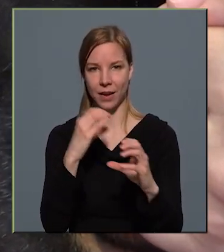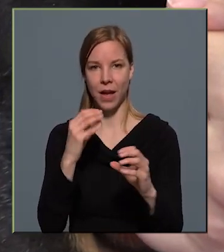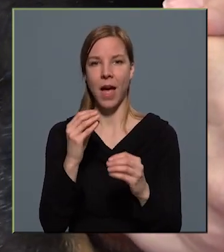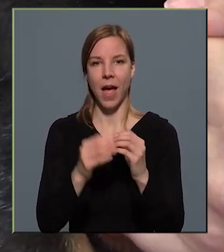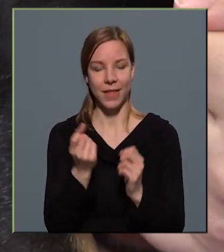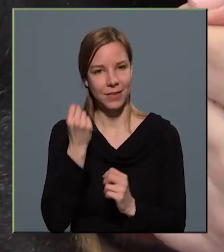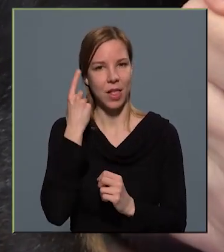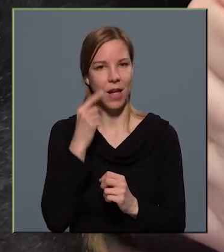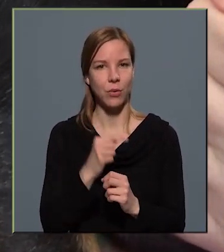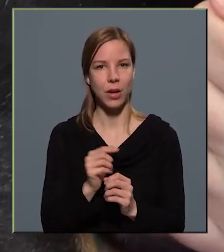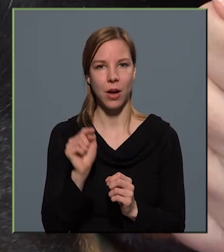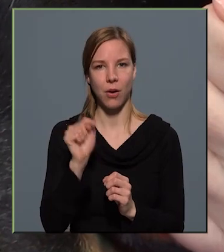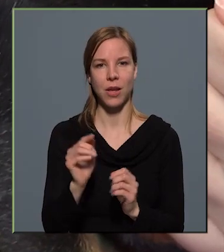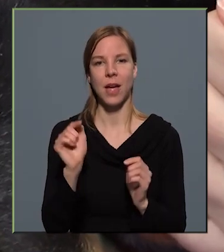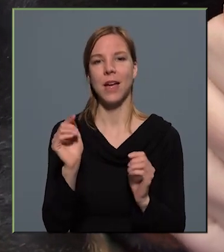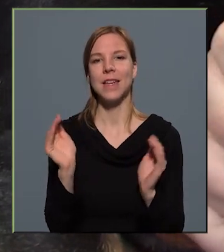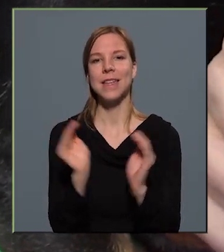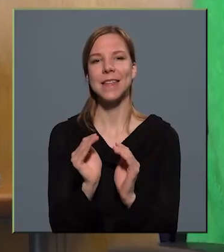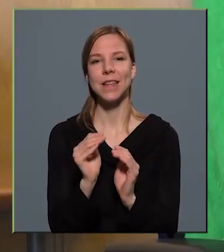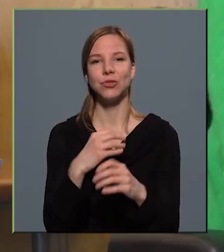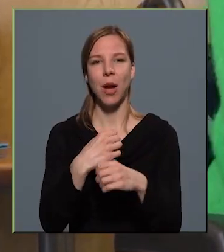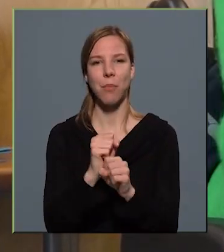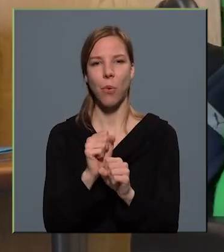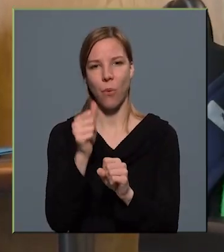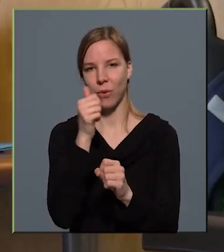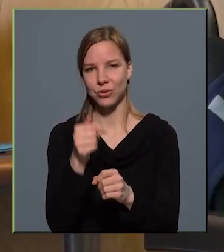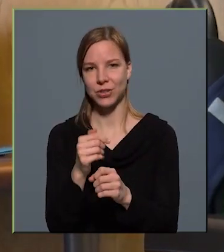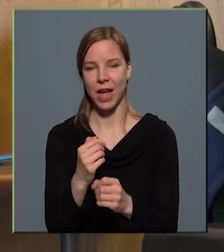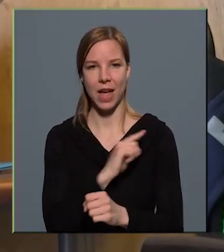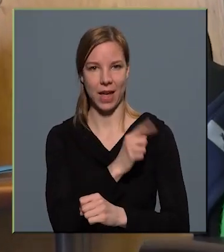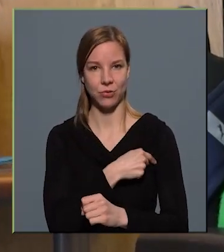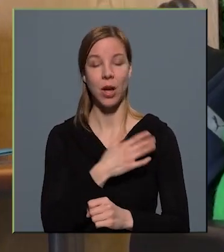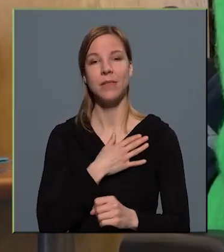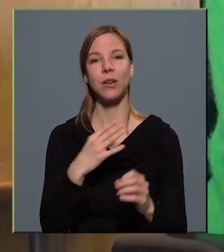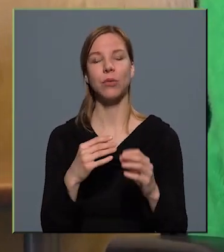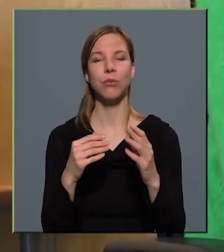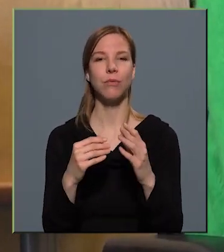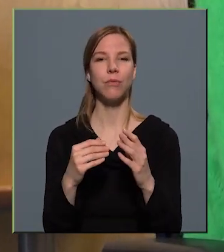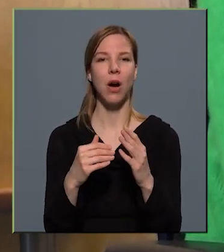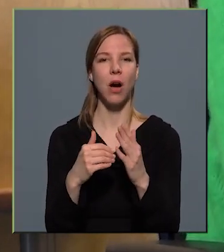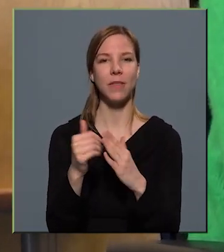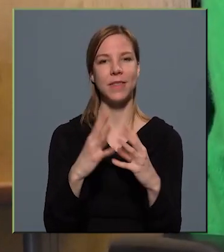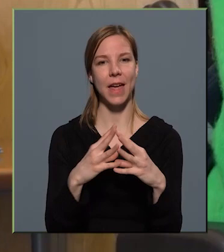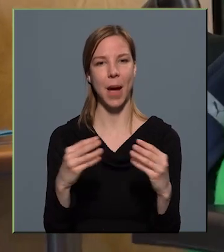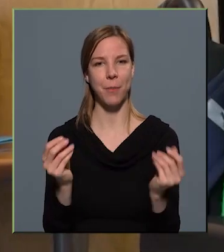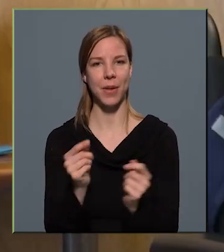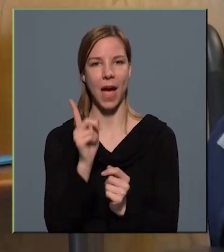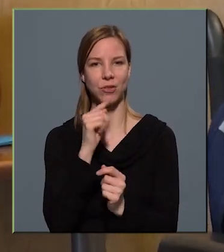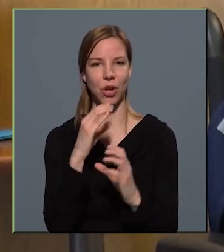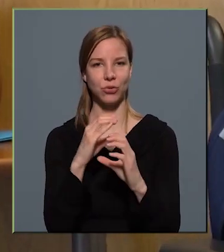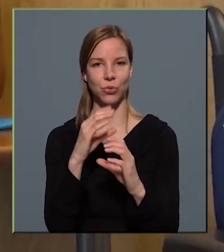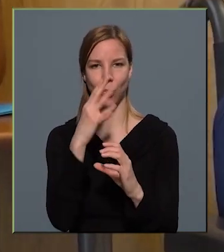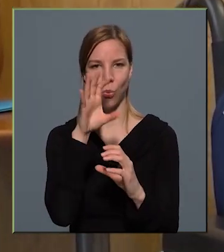erős. Ez lett a kampányunknak a célja, hogyha már nekünk terápiás tacskunk van, akkor ezt a nagyon híres tacskót,